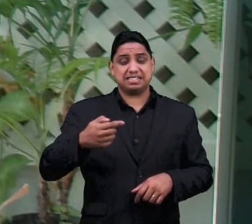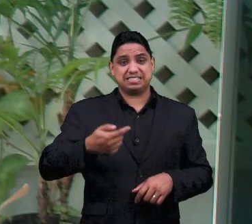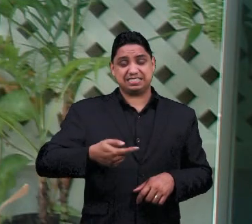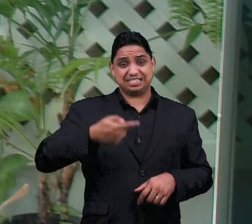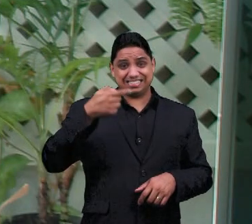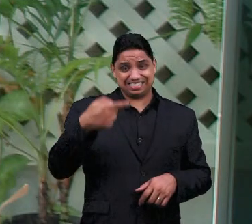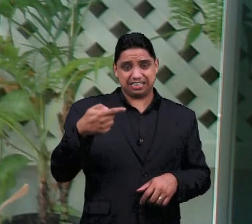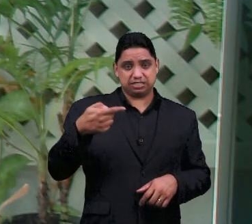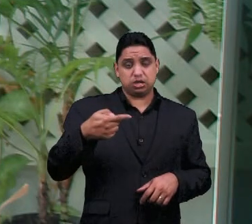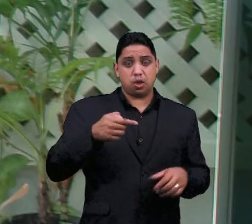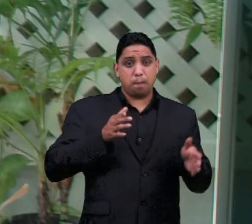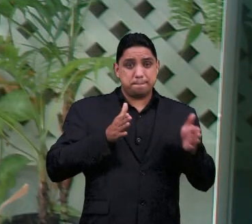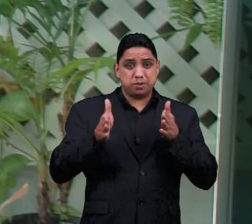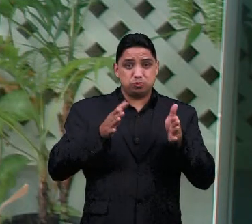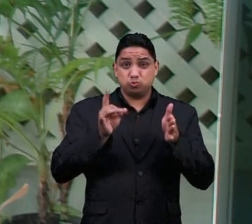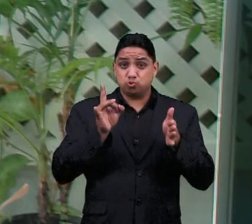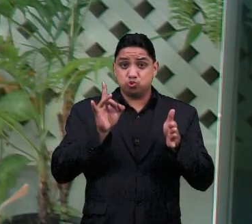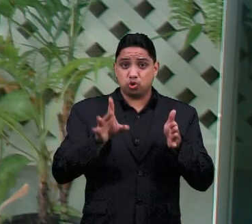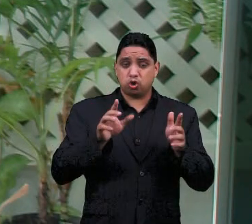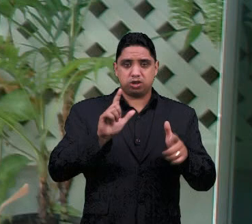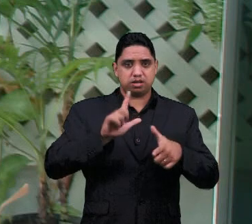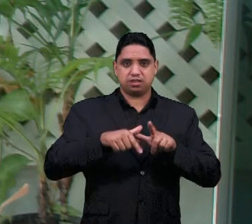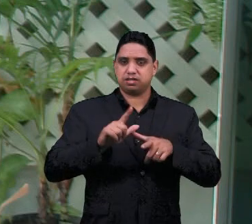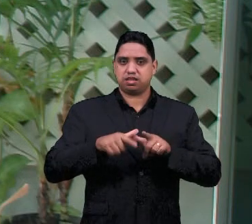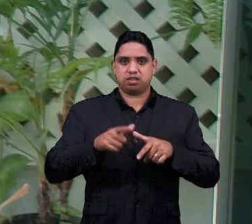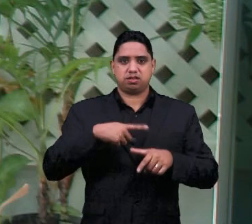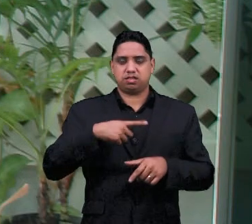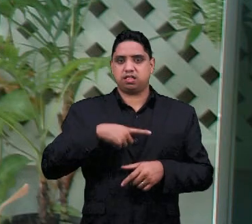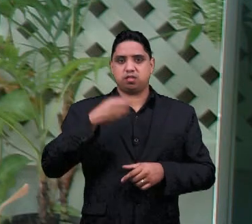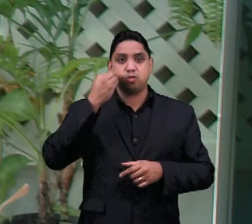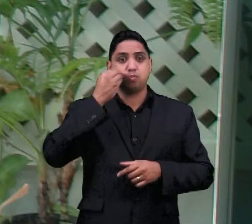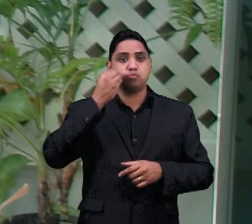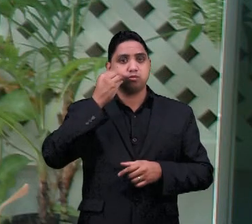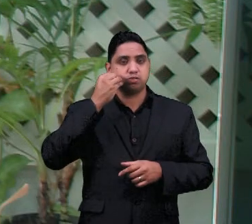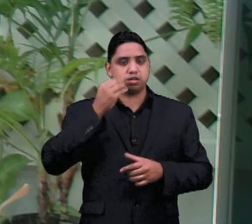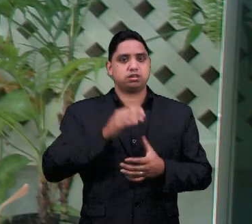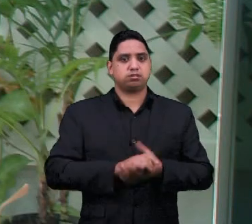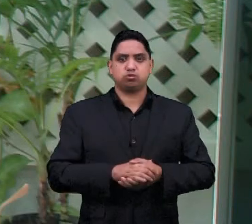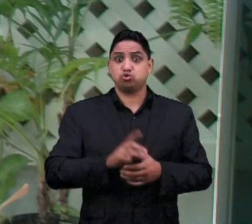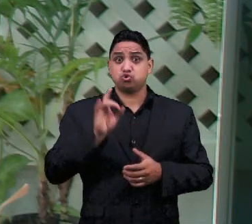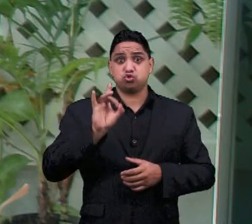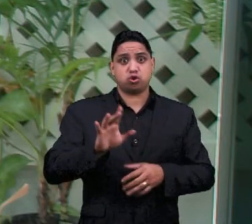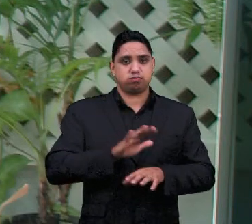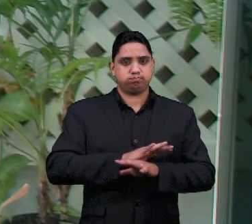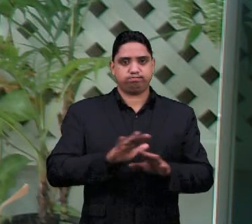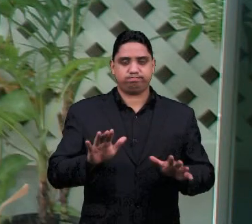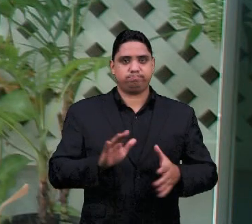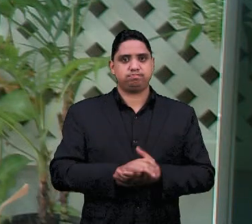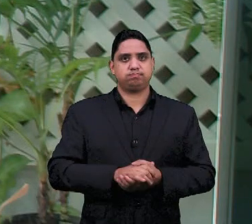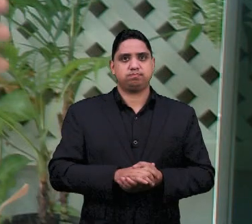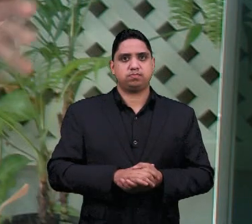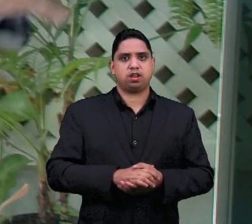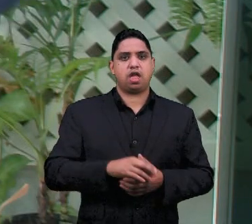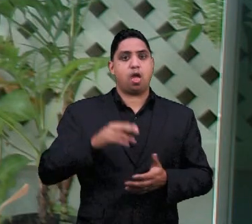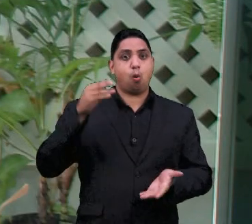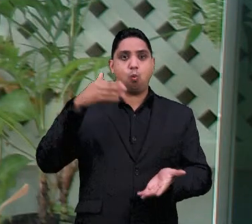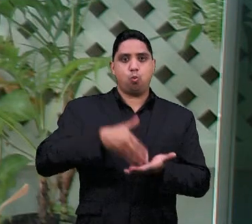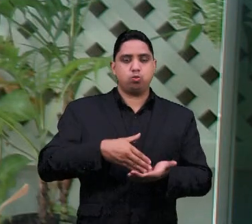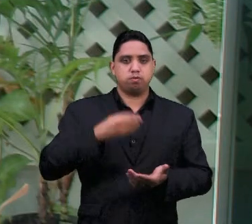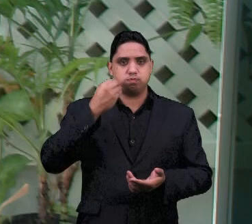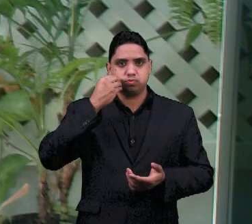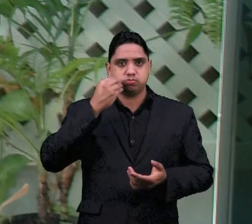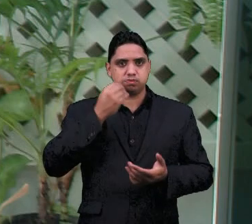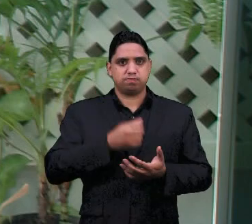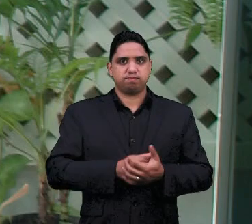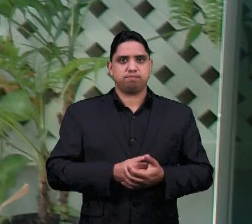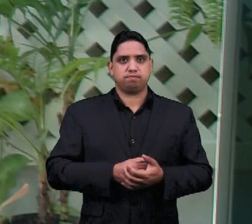Israël, c'est les 7 semaines, appelées 7 semaines, la période que seulement Israël aura